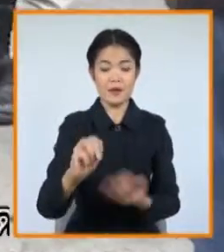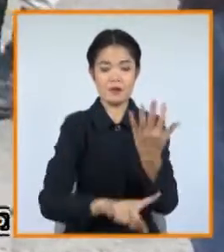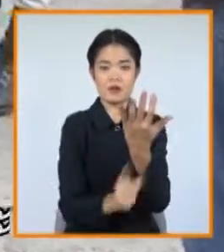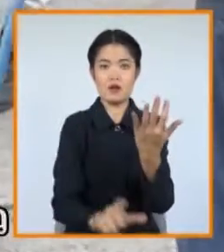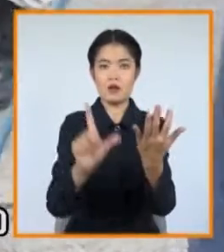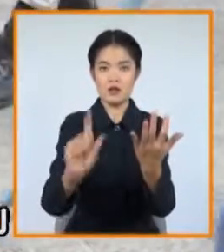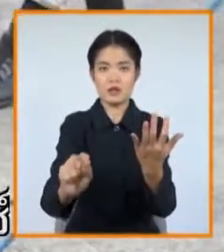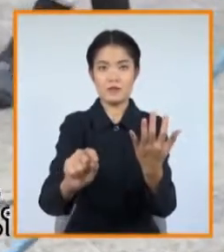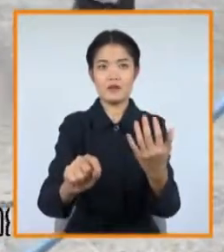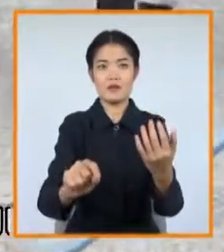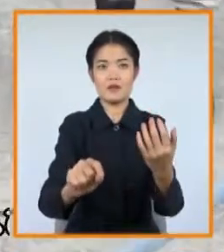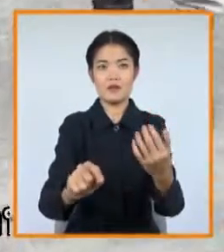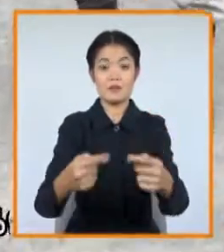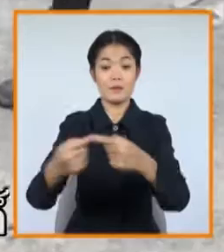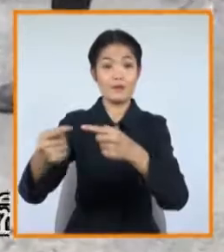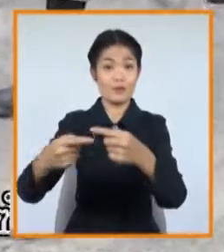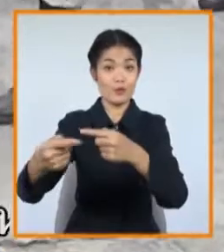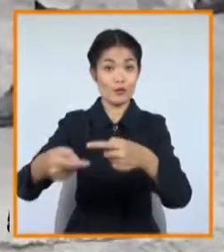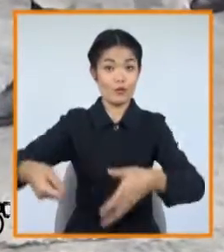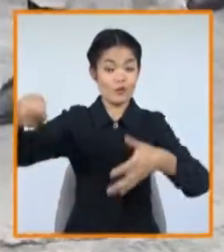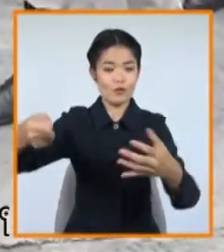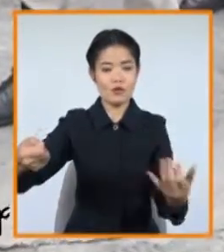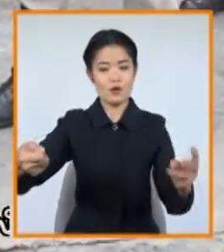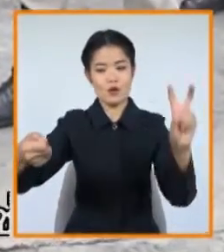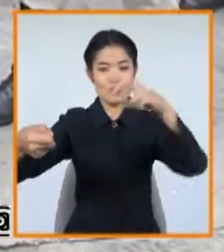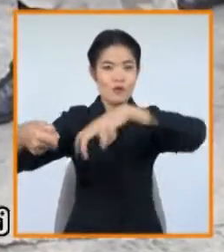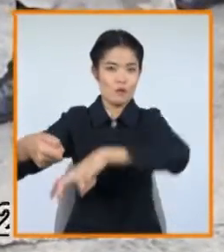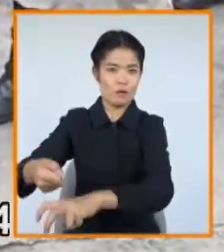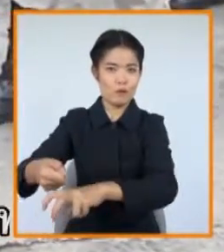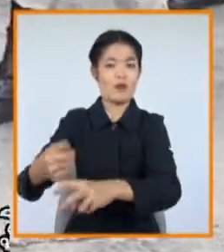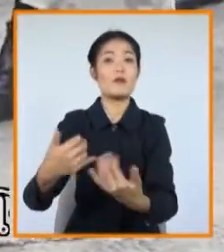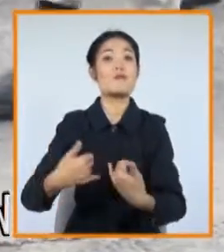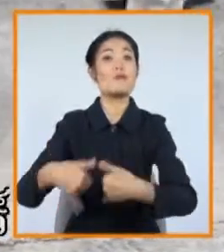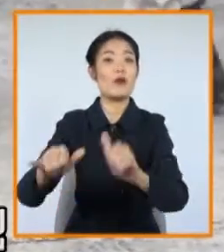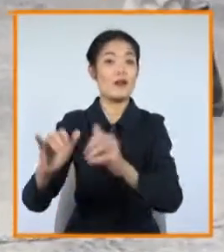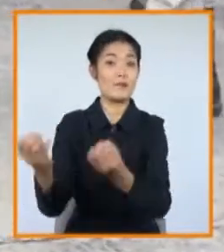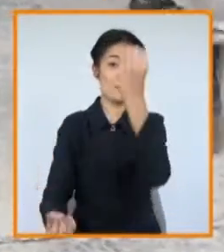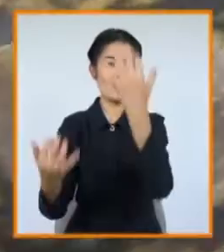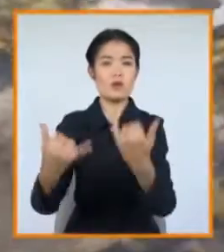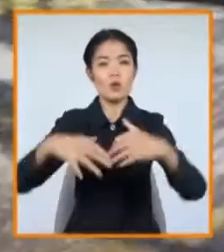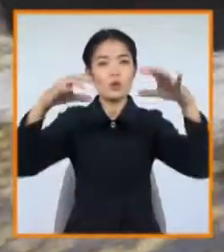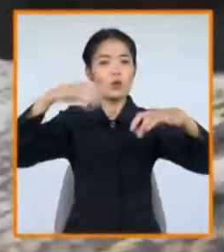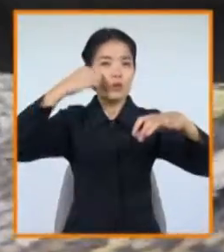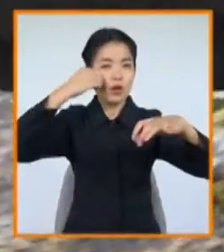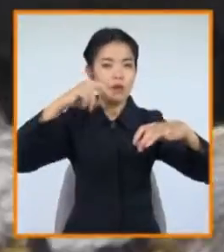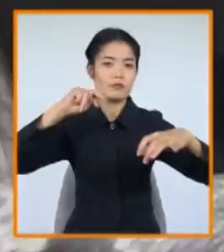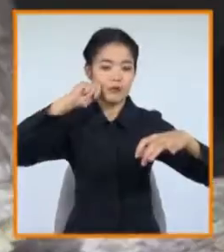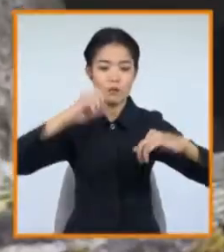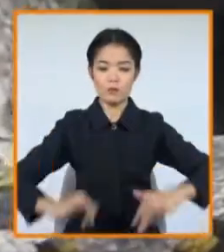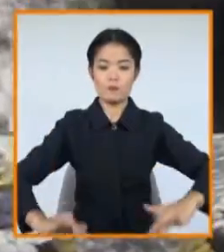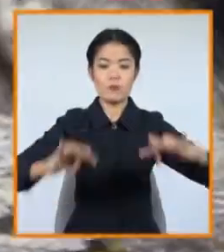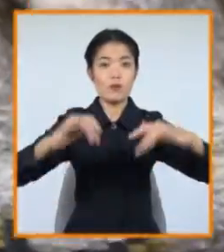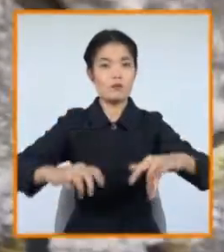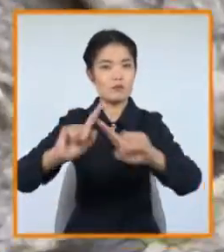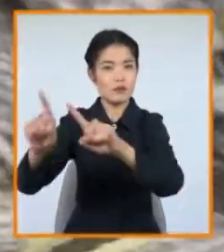กรัมตัวนี้ก็ถูกจับใส่กระสอบเพื่อนำไปปล่อยคืนสู่ธรรมชาติต่อไปซึ่งช่วงนี้ก็ฝนตกบ่อยนะคะเกิดน้ำท่วมขังหลายพื้น